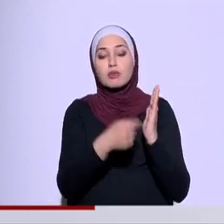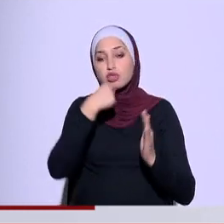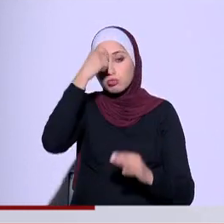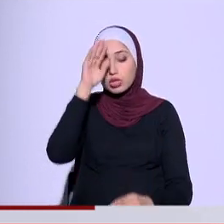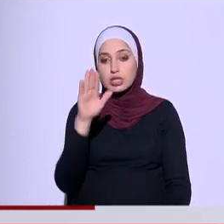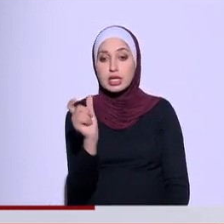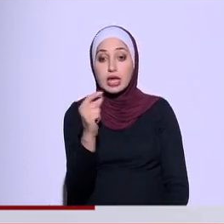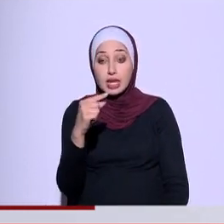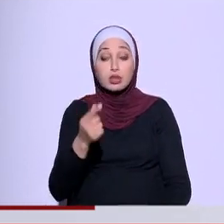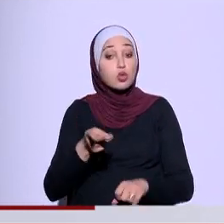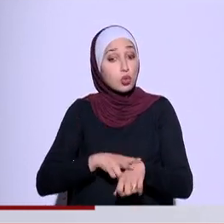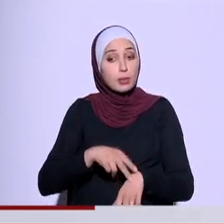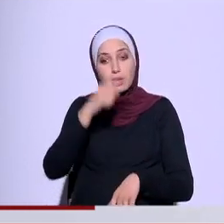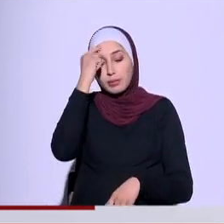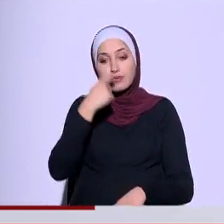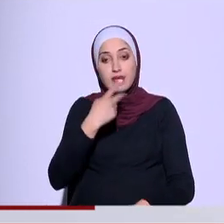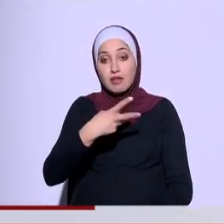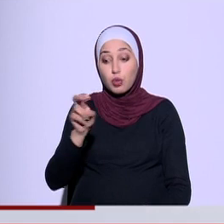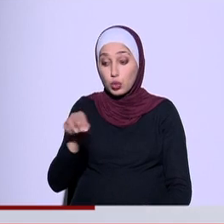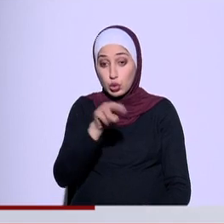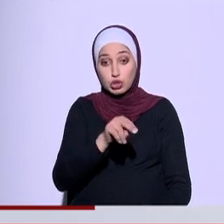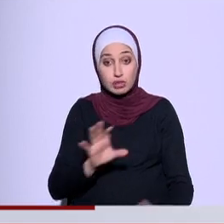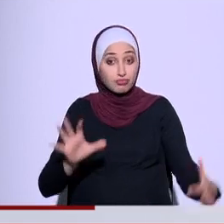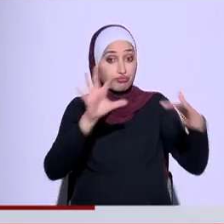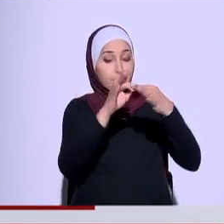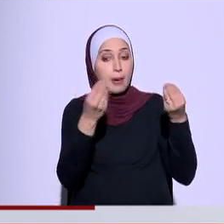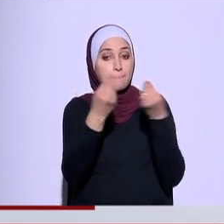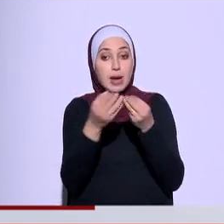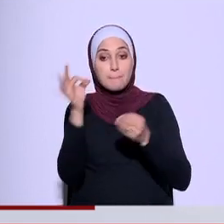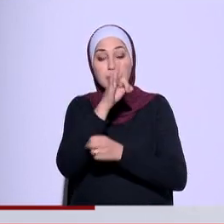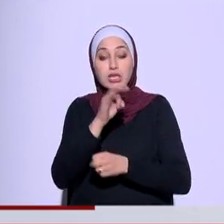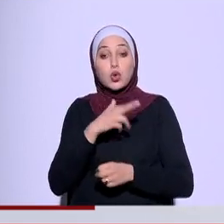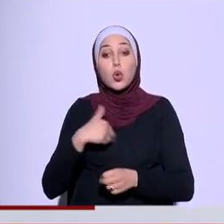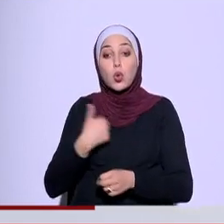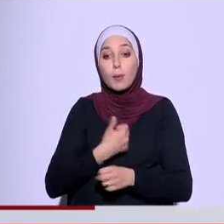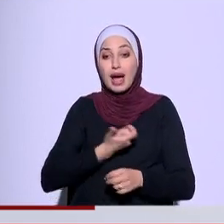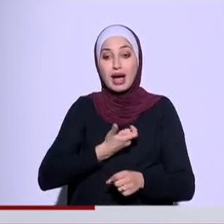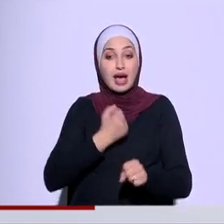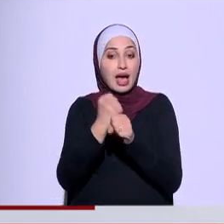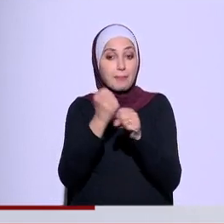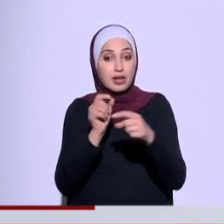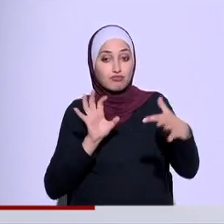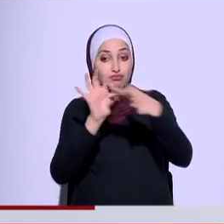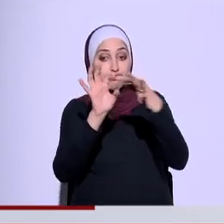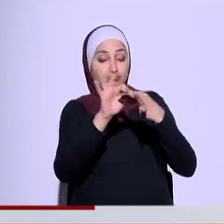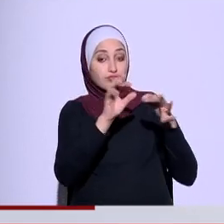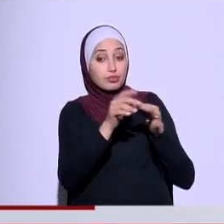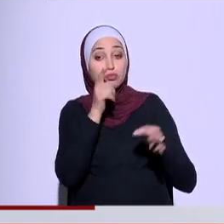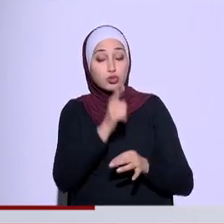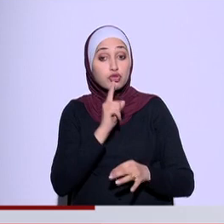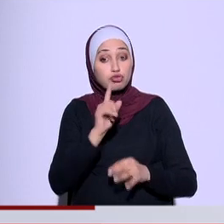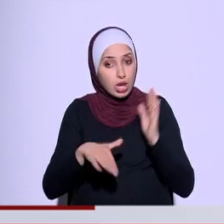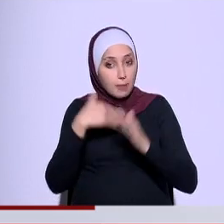الخدمات الحكومية خلال العام 2022 إن شاء الله تباعا للوصول إلى عدد خدمات يغطي أكثر من 80% من